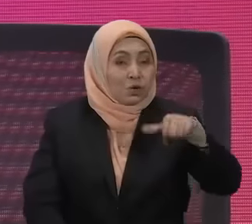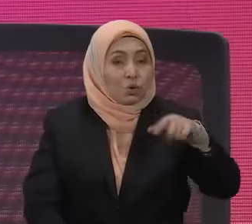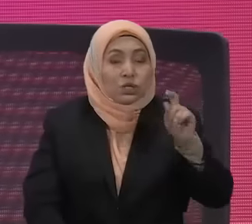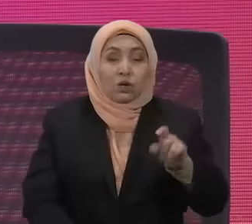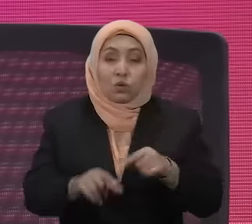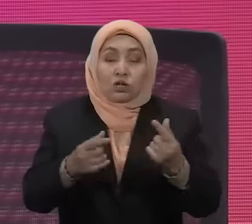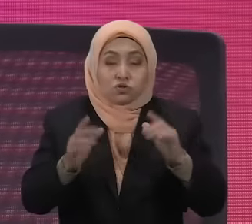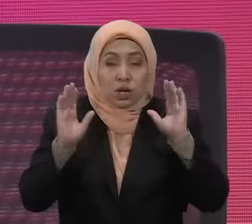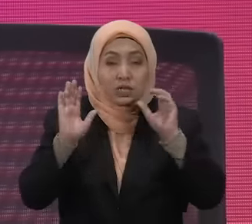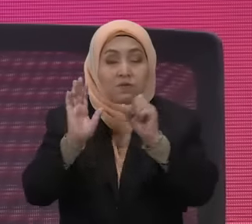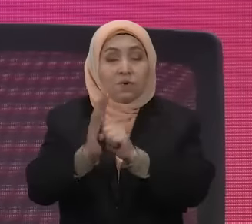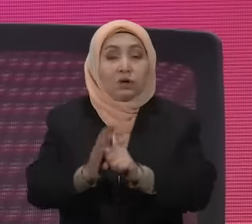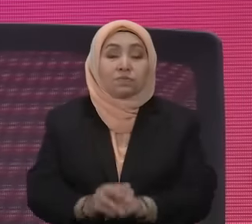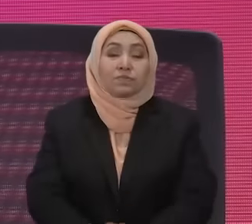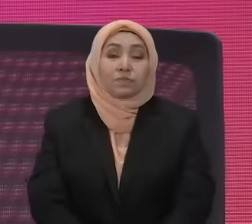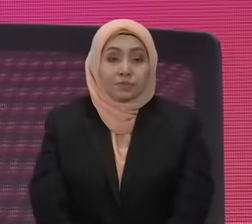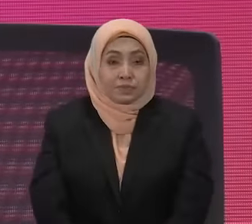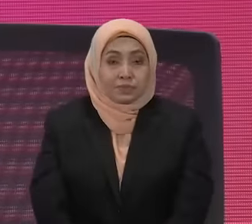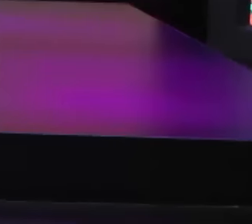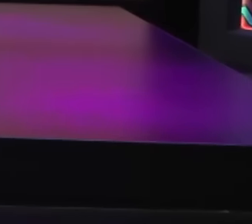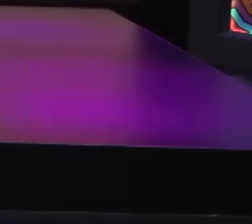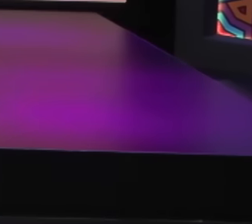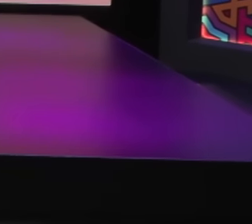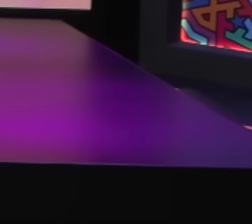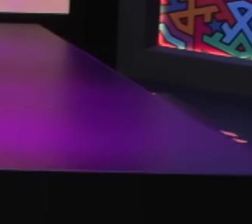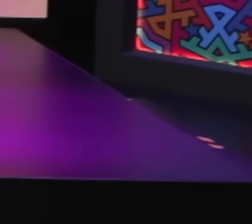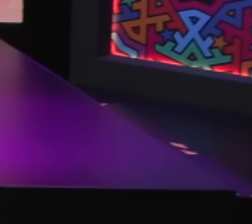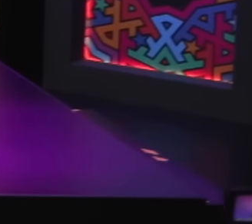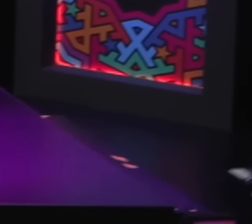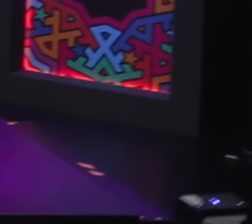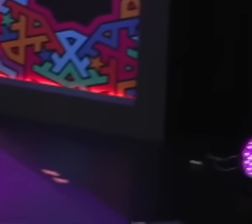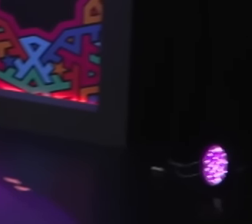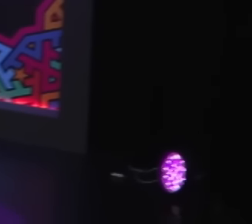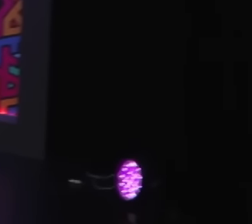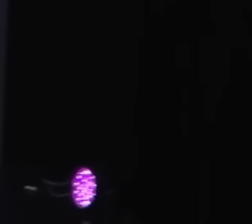Time, Quran Solat Infaq, insya-Allah.